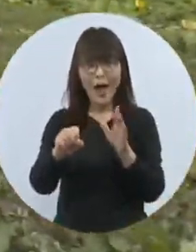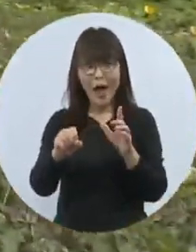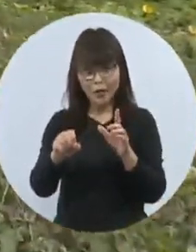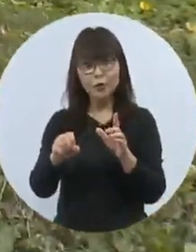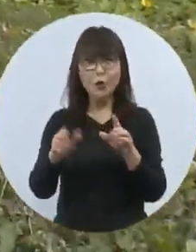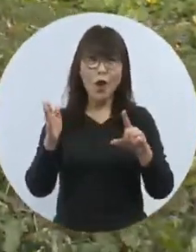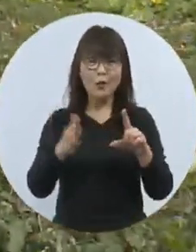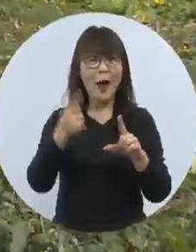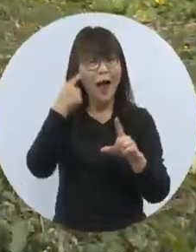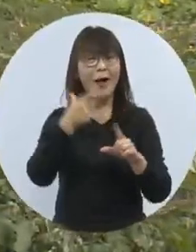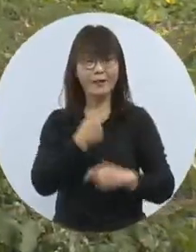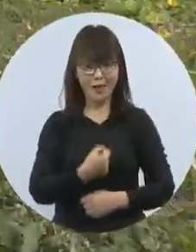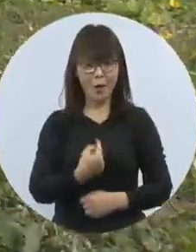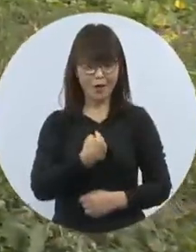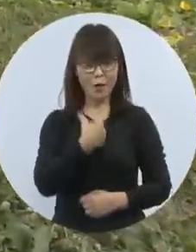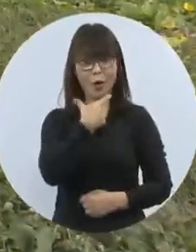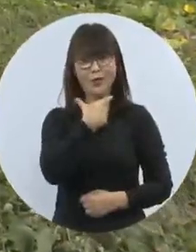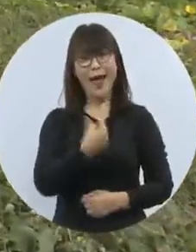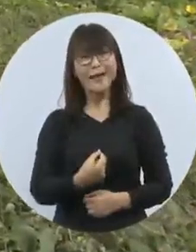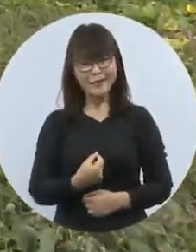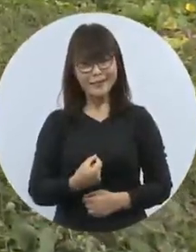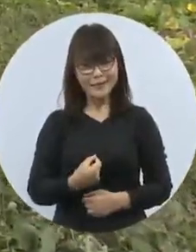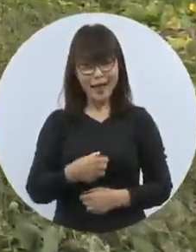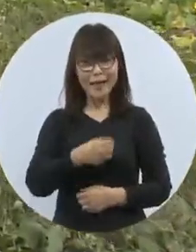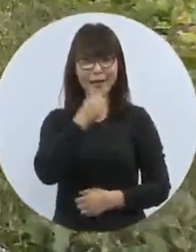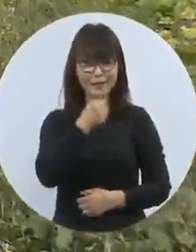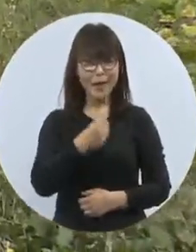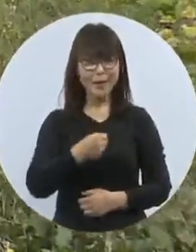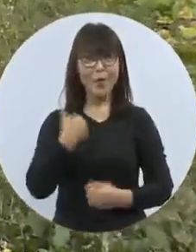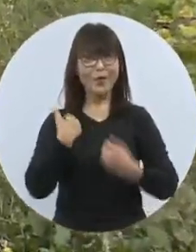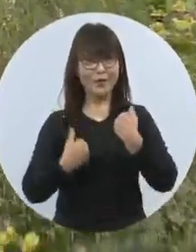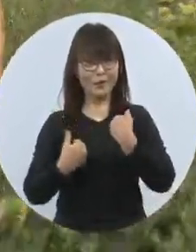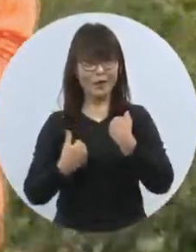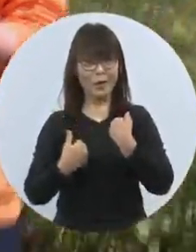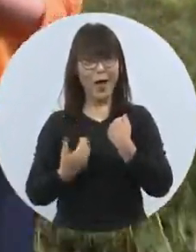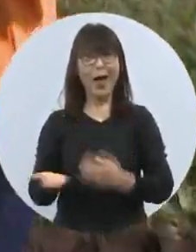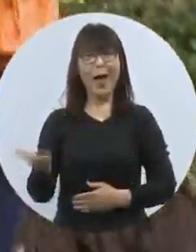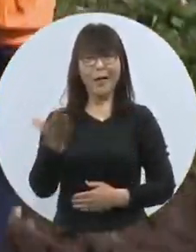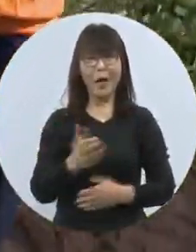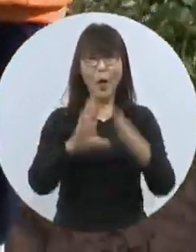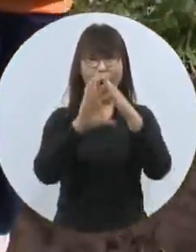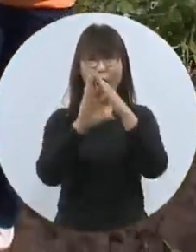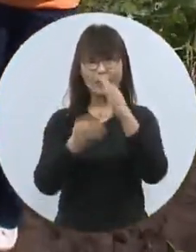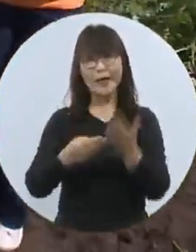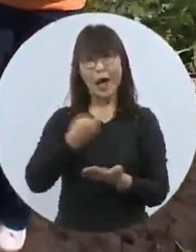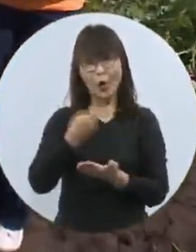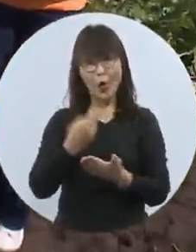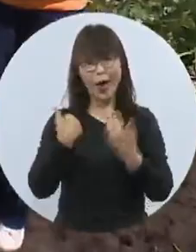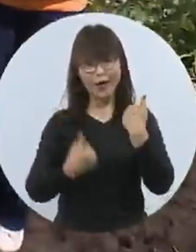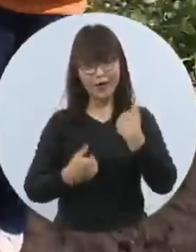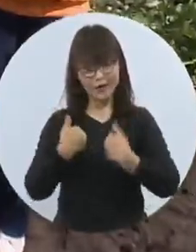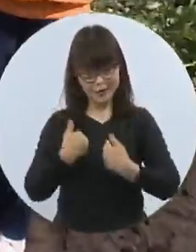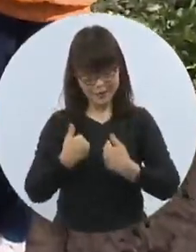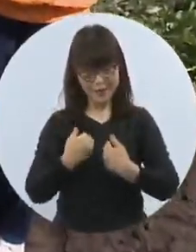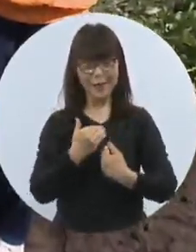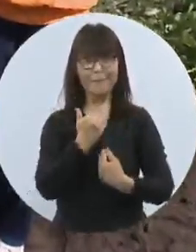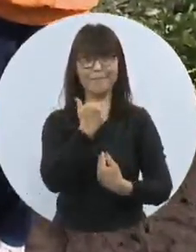私も大好きなさつまいも楽しみです。それでは藤沢ご飯 お楽しみに。